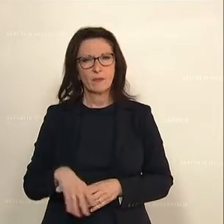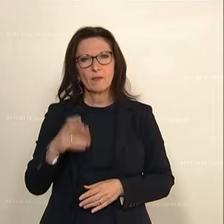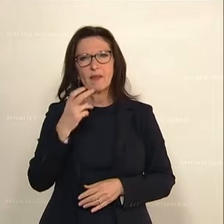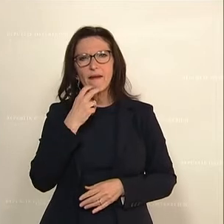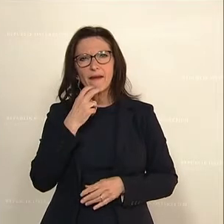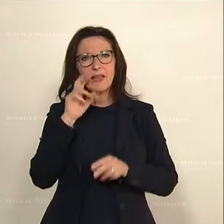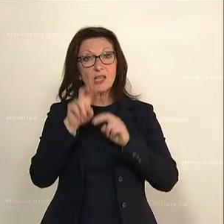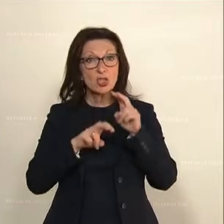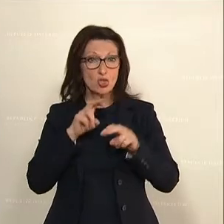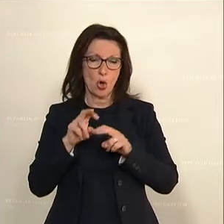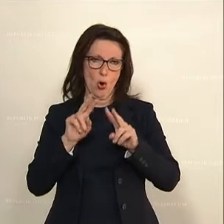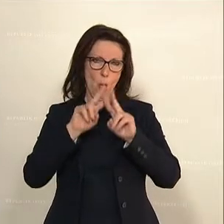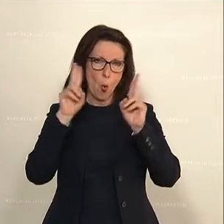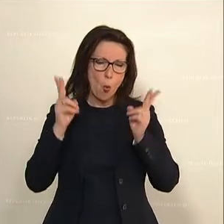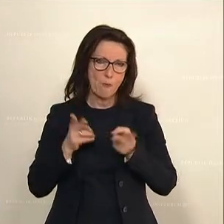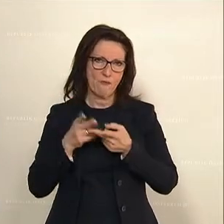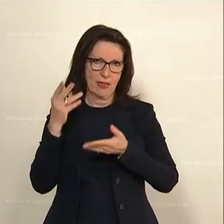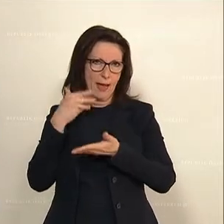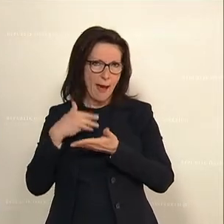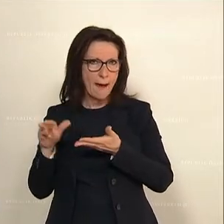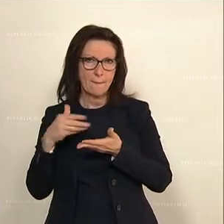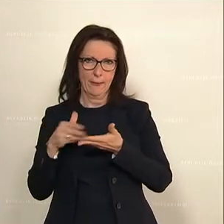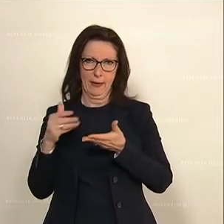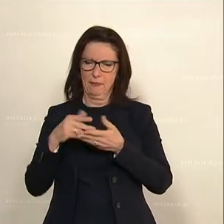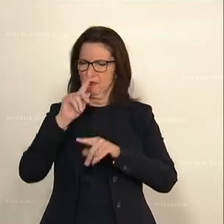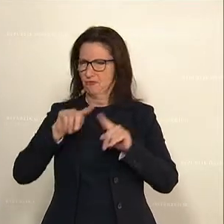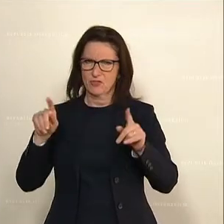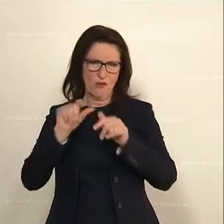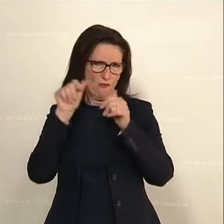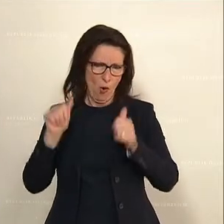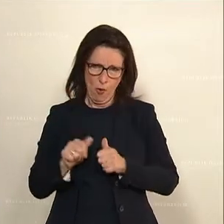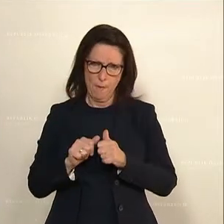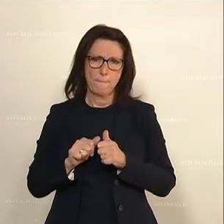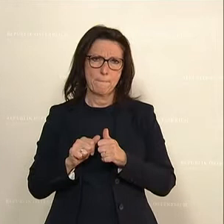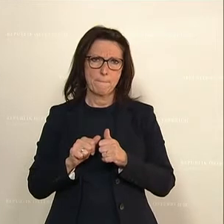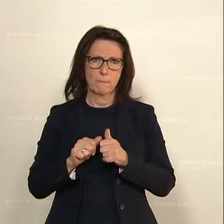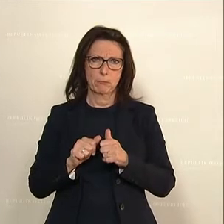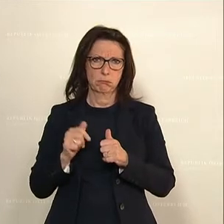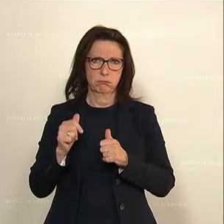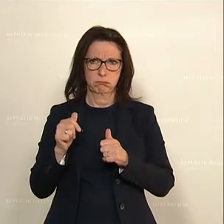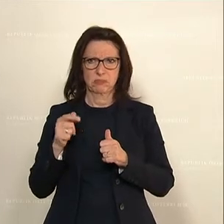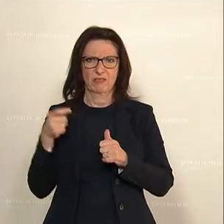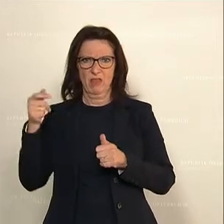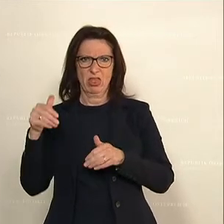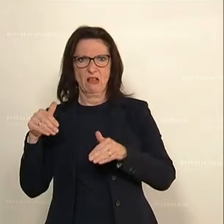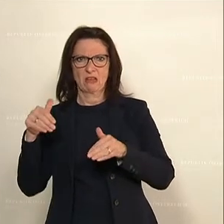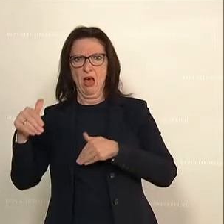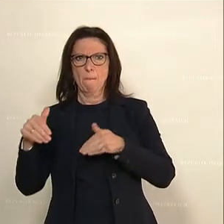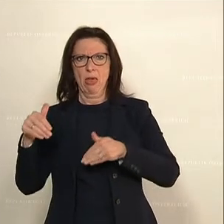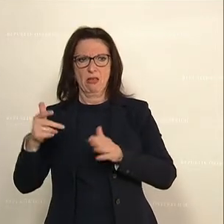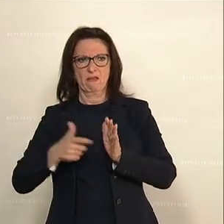Energiesteuern, Umweltabgaben in allen Ausprägungen werden kompliziert vom Finanzminister